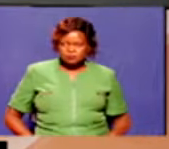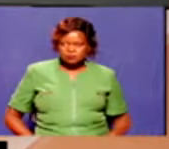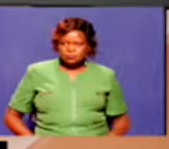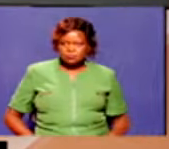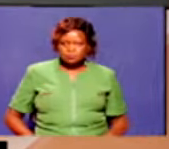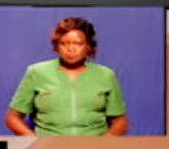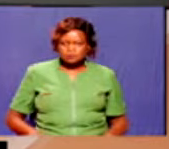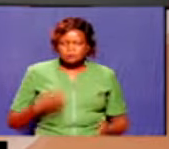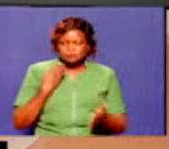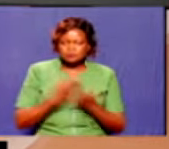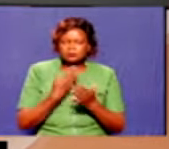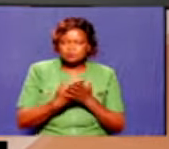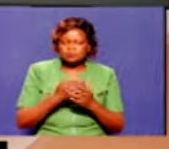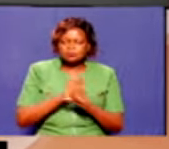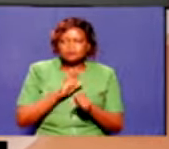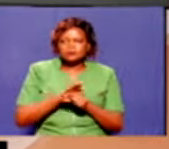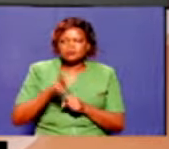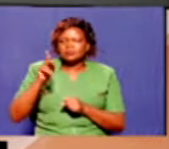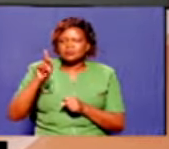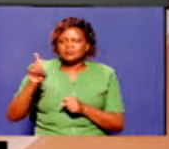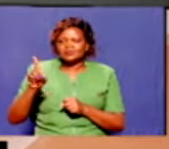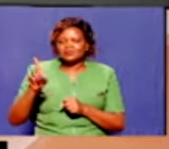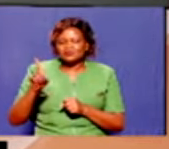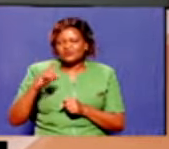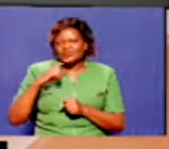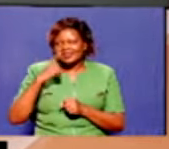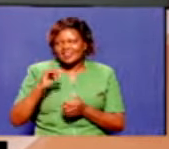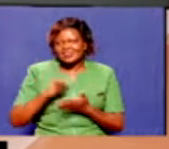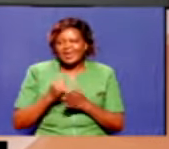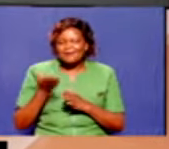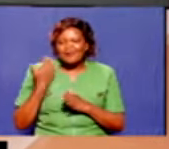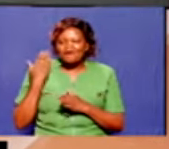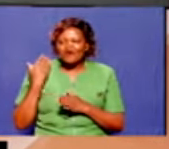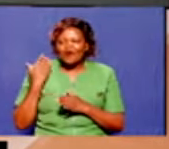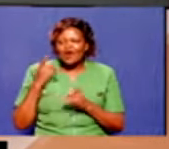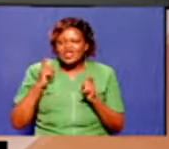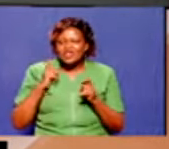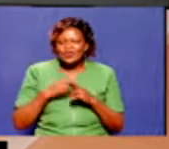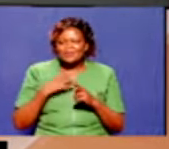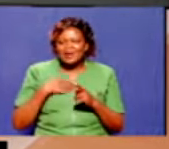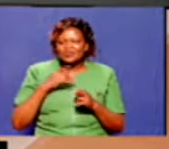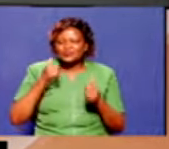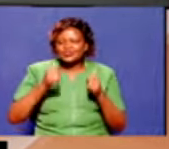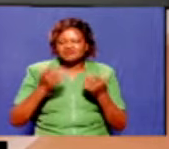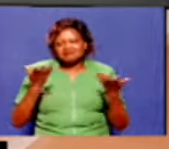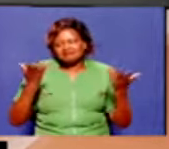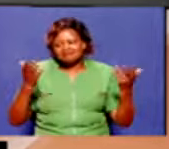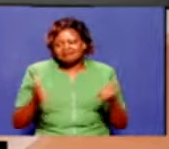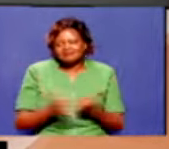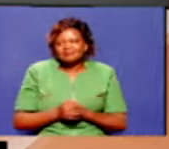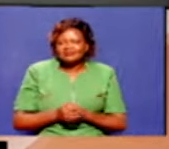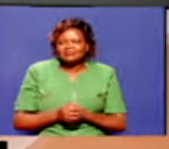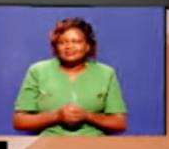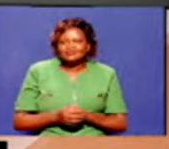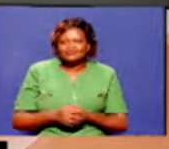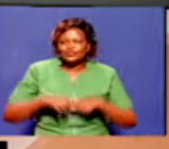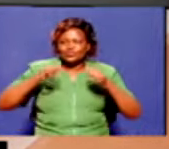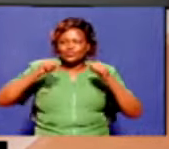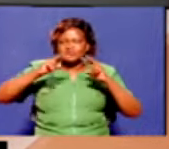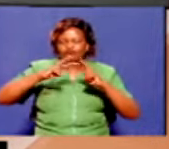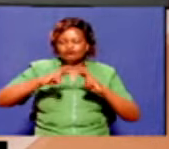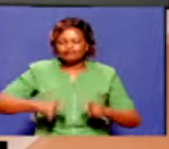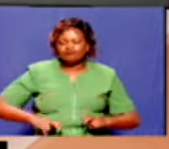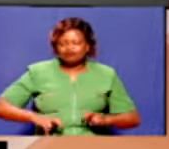Asante Karanja David kwa kufichua jina langu la redioni kule. Sasa leo kwenye utafiti nitakupeleka nchini